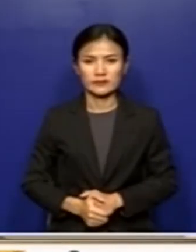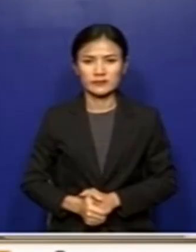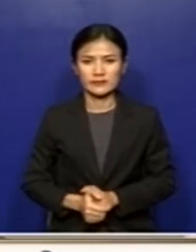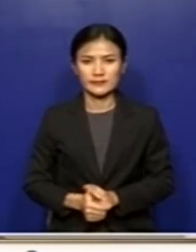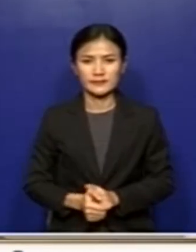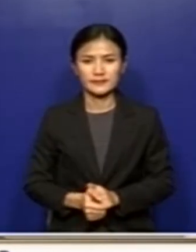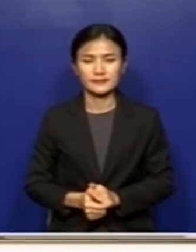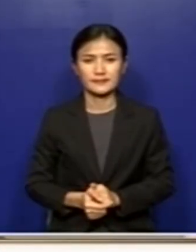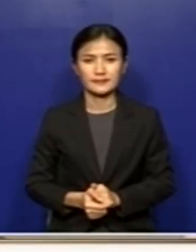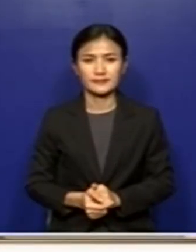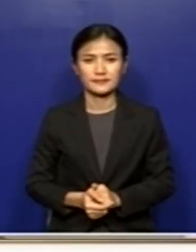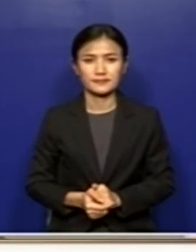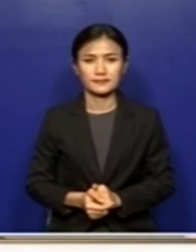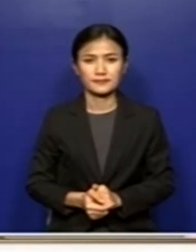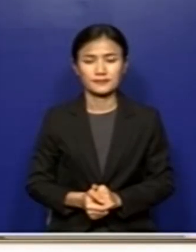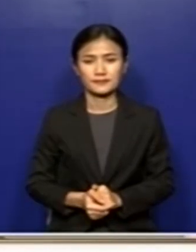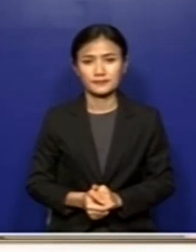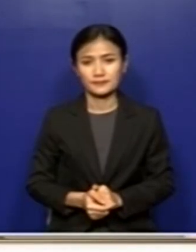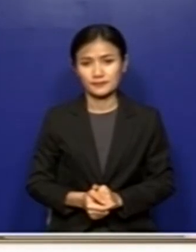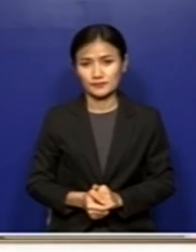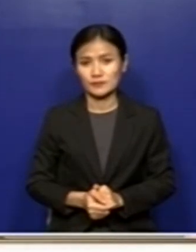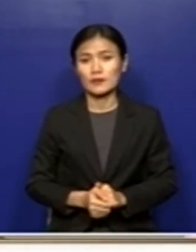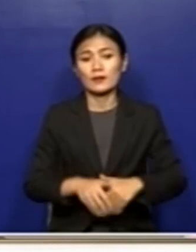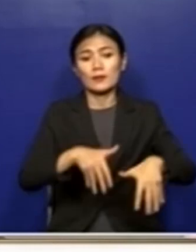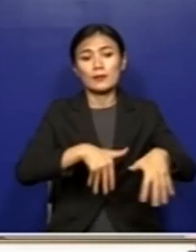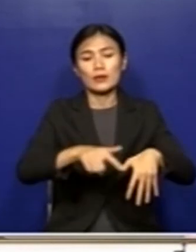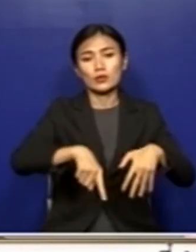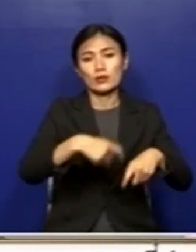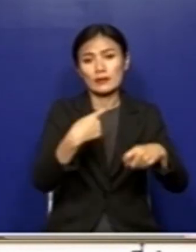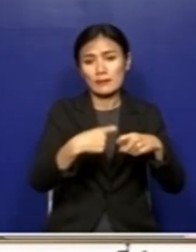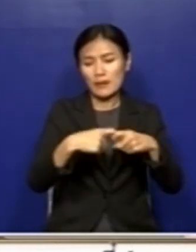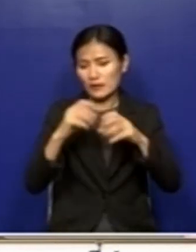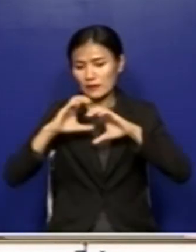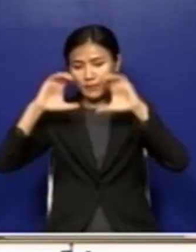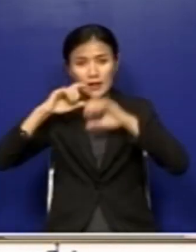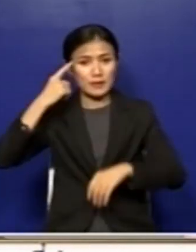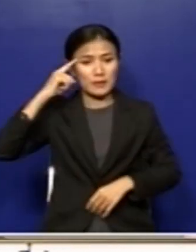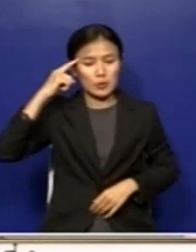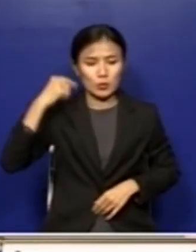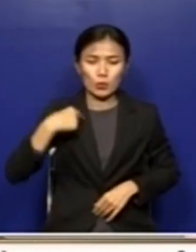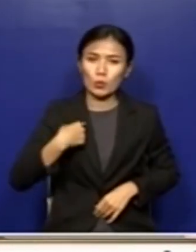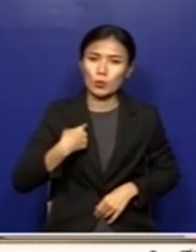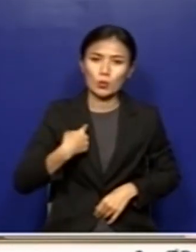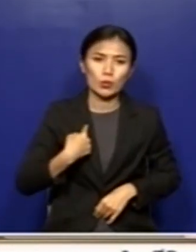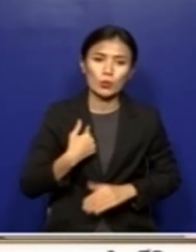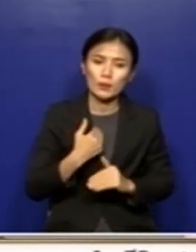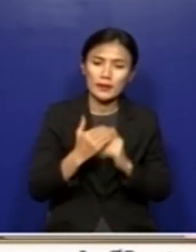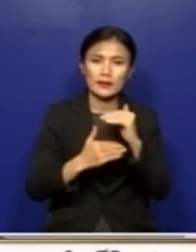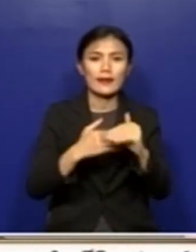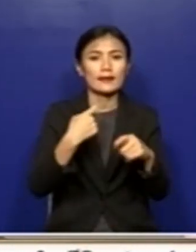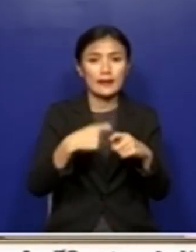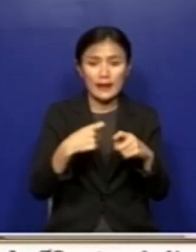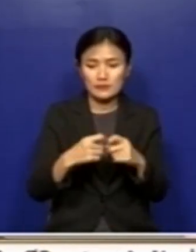ไม่รู้ผู้ลำบากจะอยู่ยากแม้ลากไปจะไร้ผลหากรัฐใดไร้น้ำ